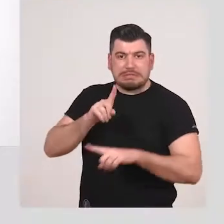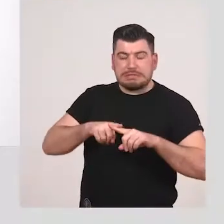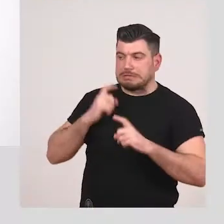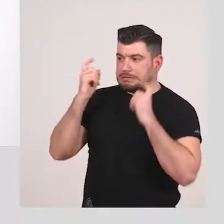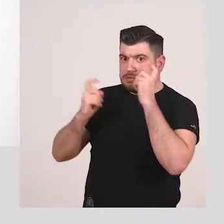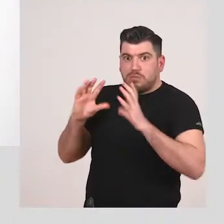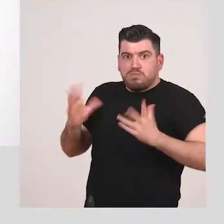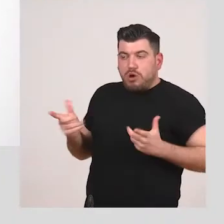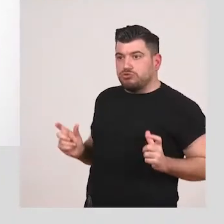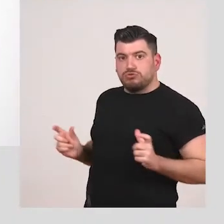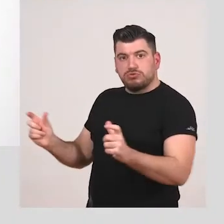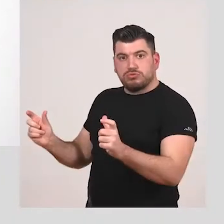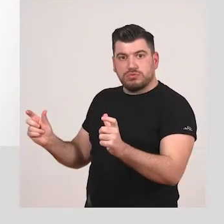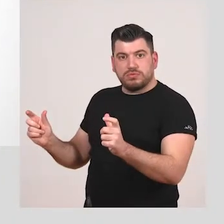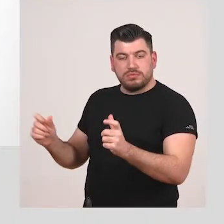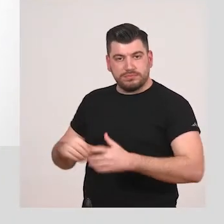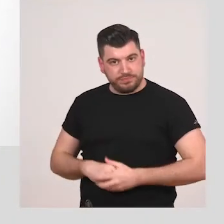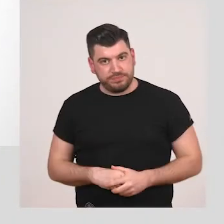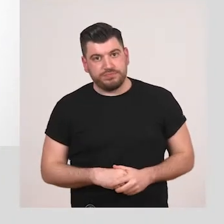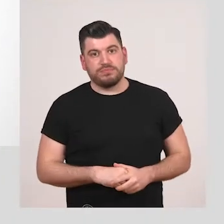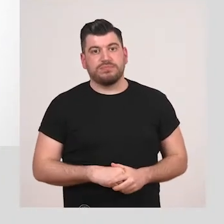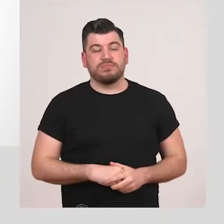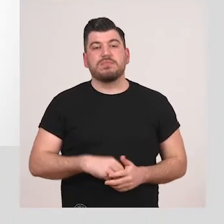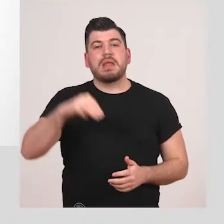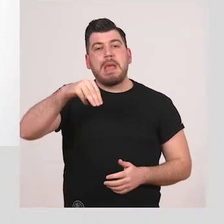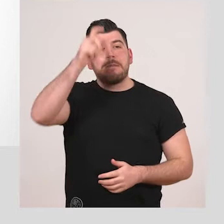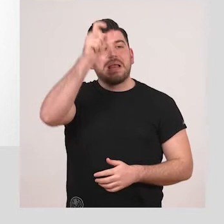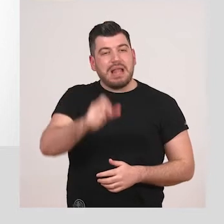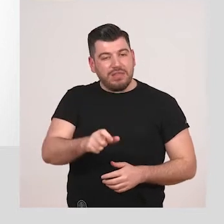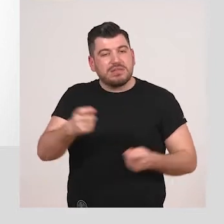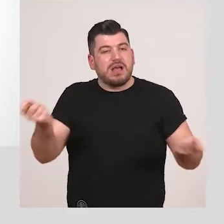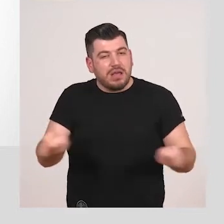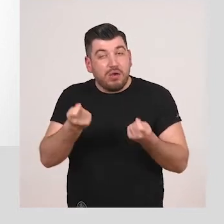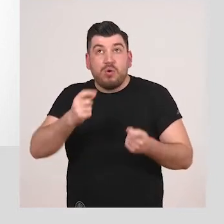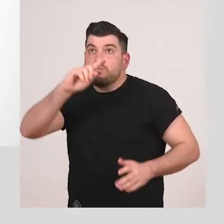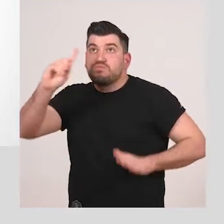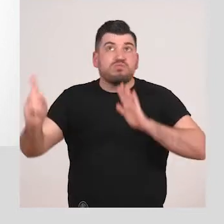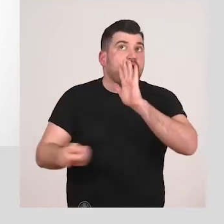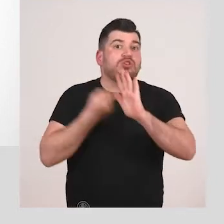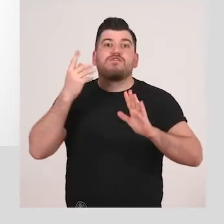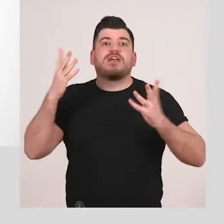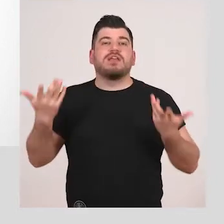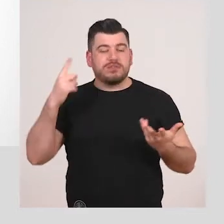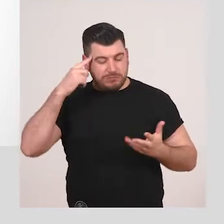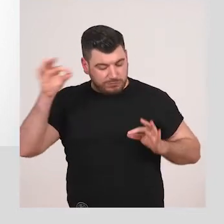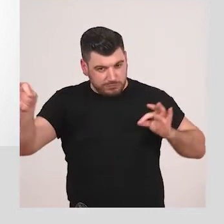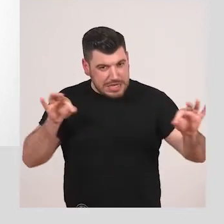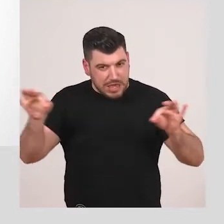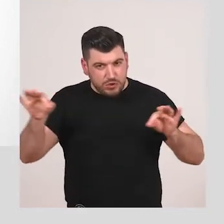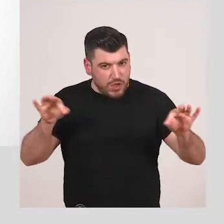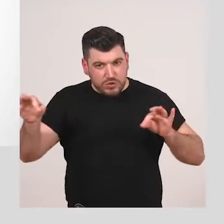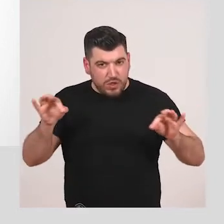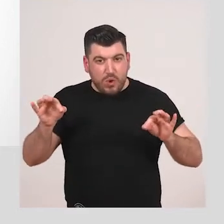σκέφτηκε? Χρησιμοποίησε για πρώτη φορά στην ιστορία το στρατηγικό σχεδίασμα